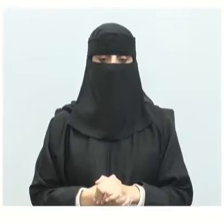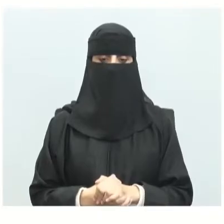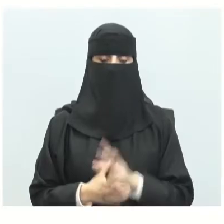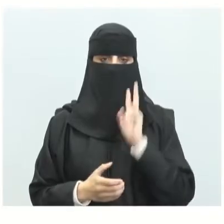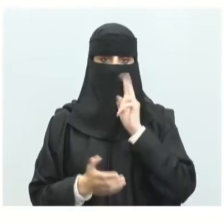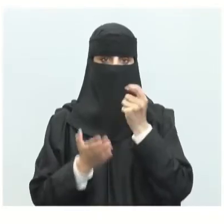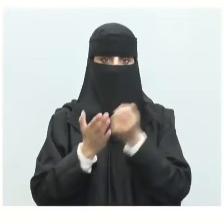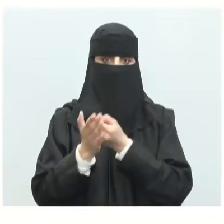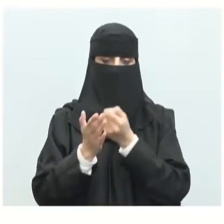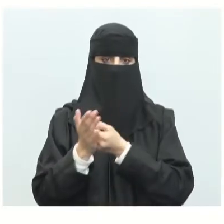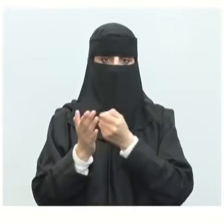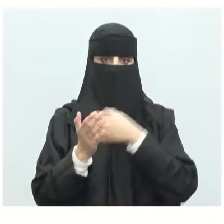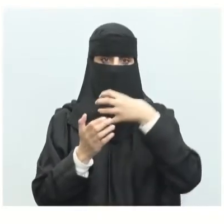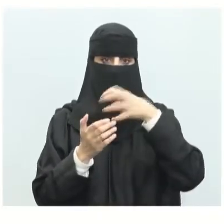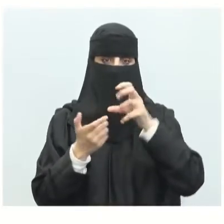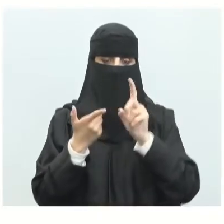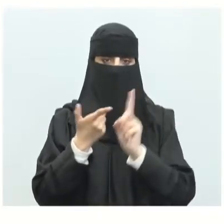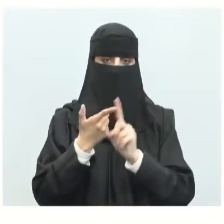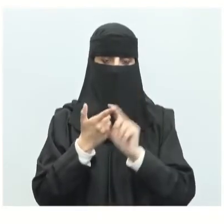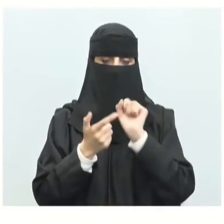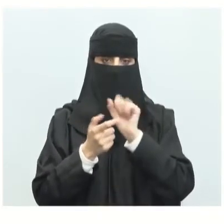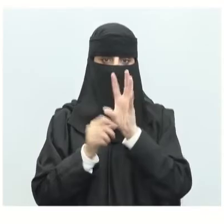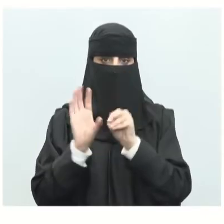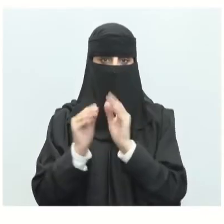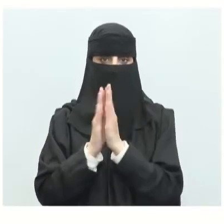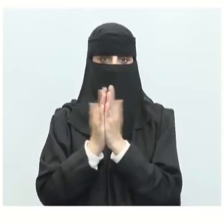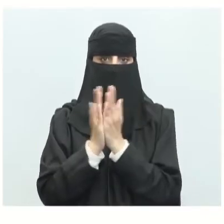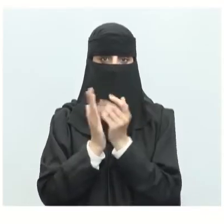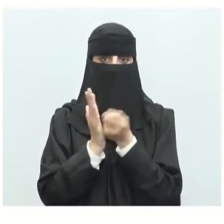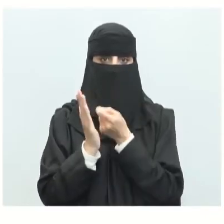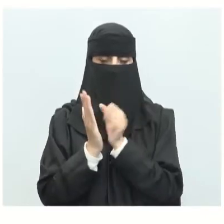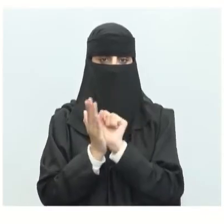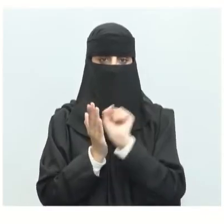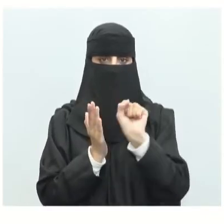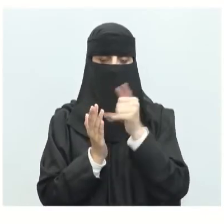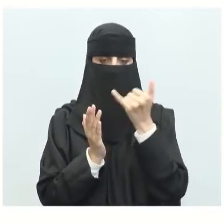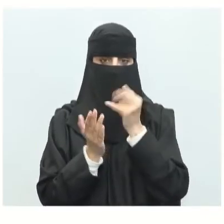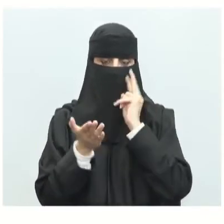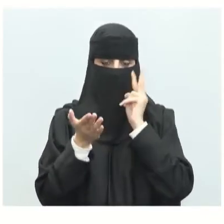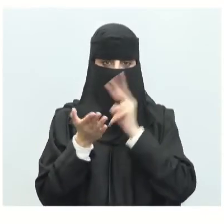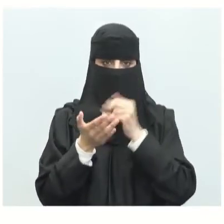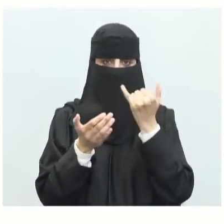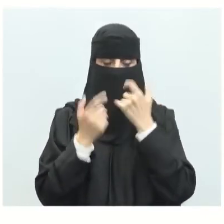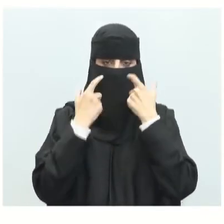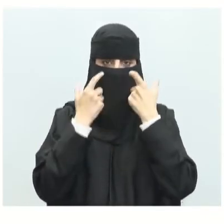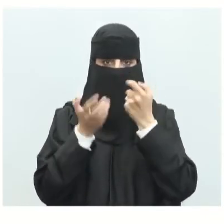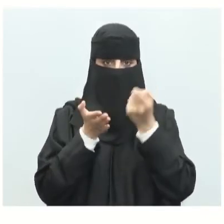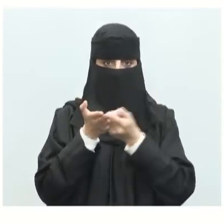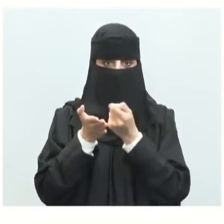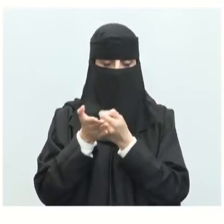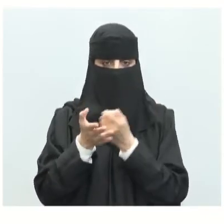اكتب الفقره الثانيه من النص في دفتري واراعي ان تكون الكتابه بخط